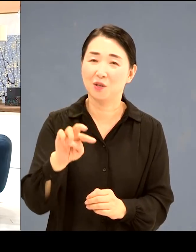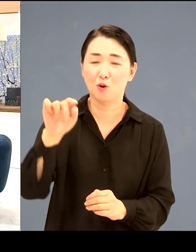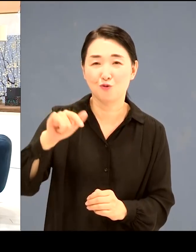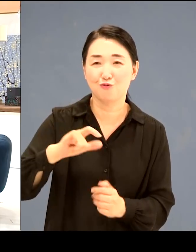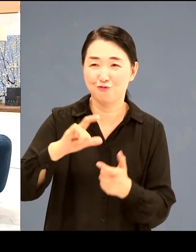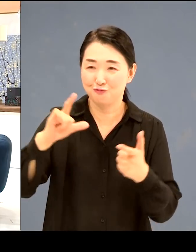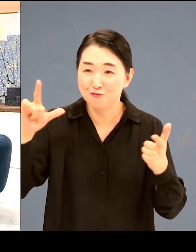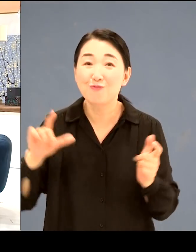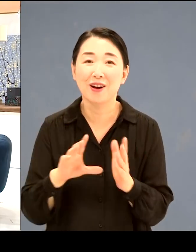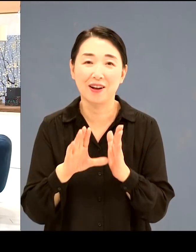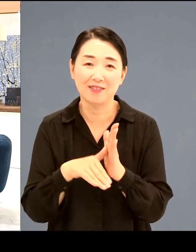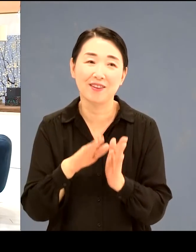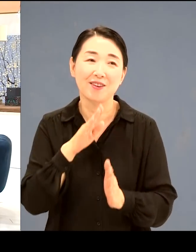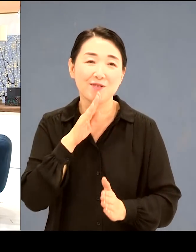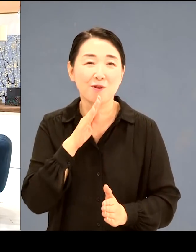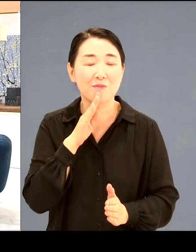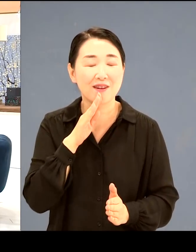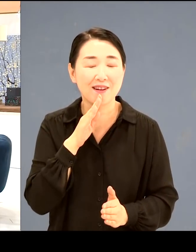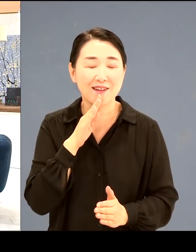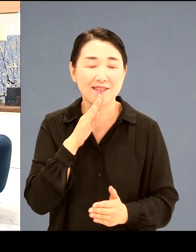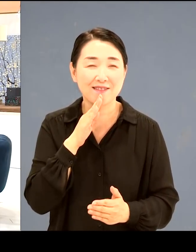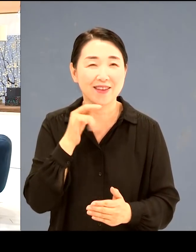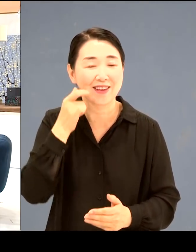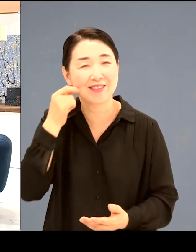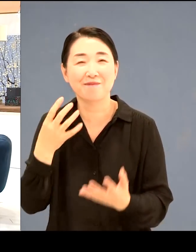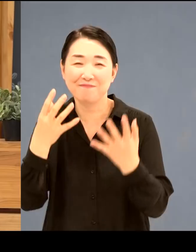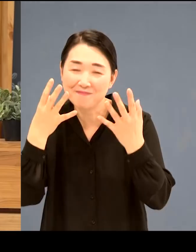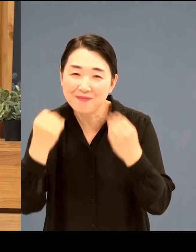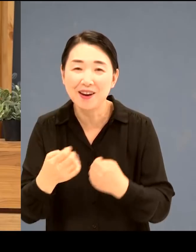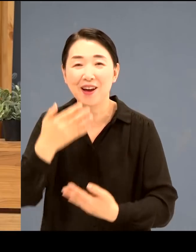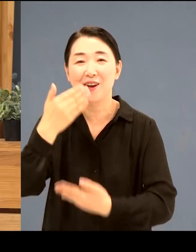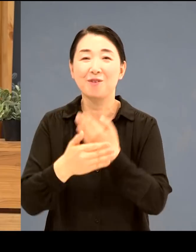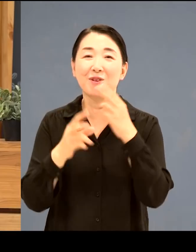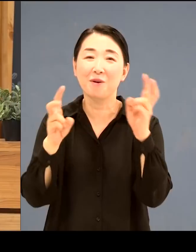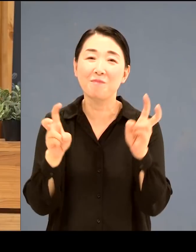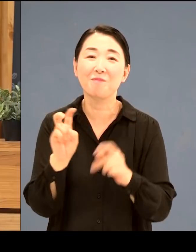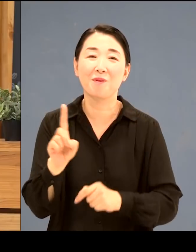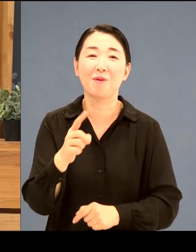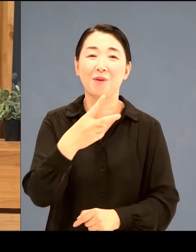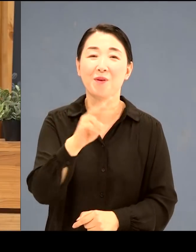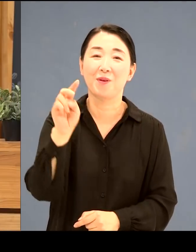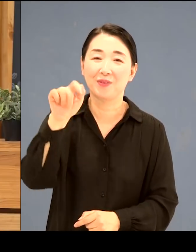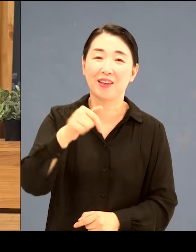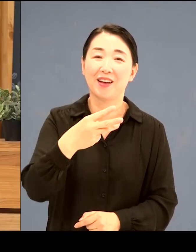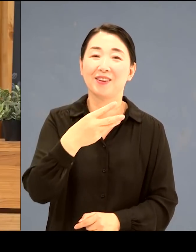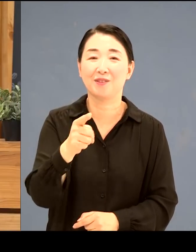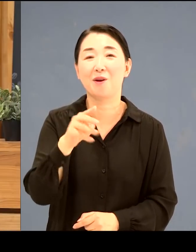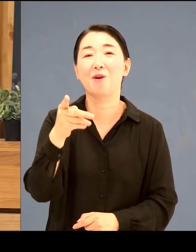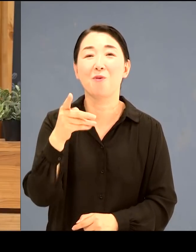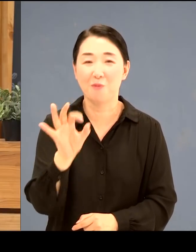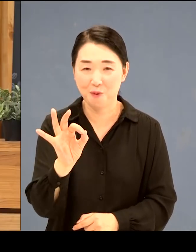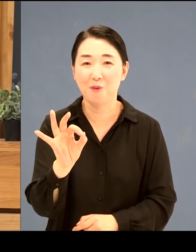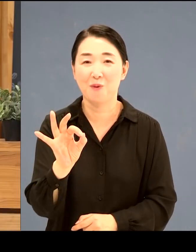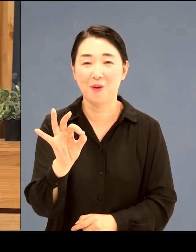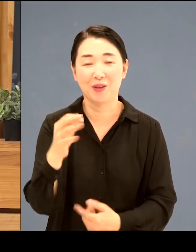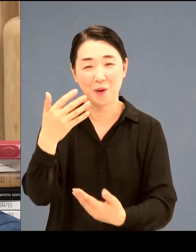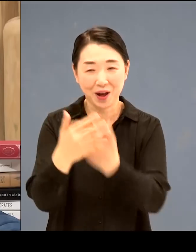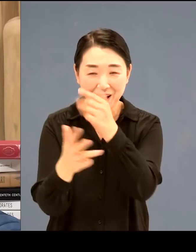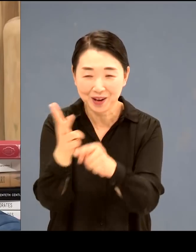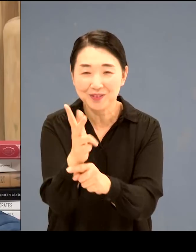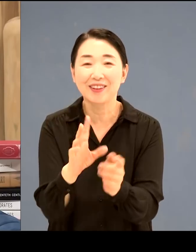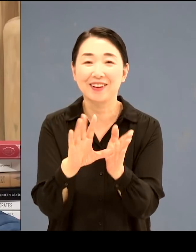굉장히 네. 최고의 닥터봉이라는 영화 찍고 계실 넘버 때. 3 나오시고 네네. 그때. 네. 근데 해보니까 어때요?